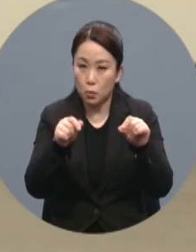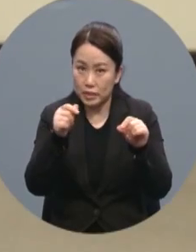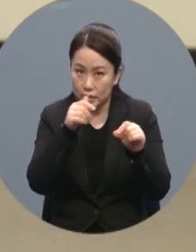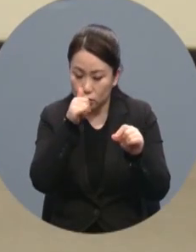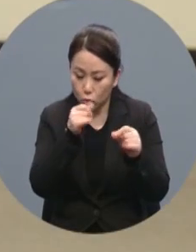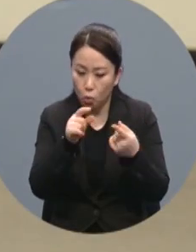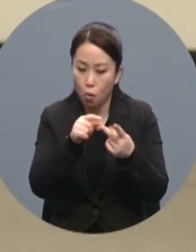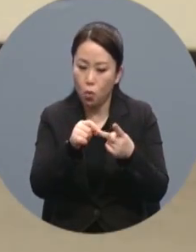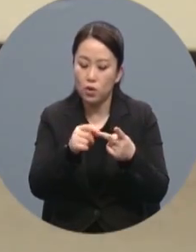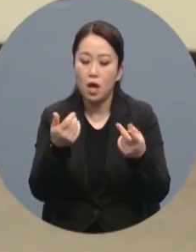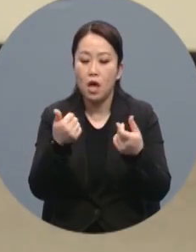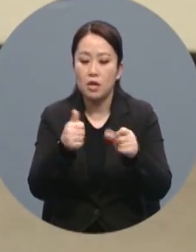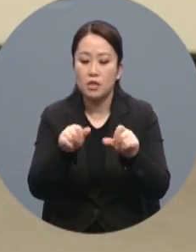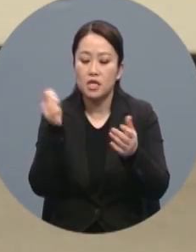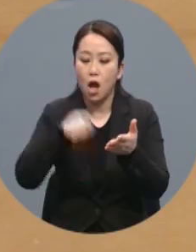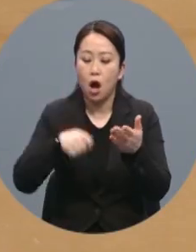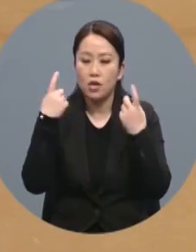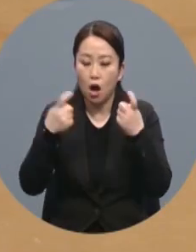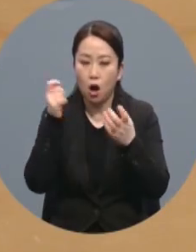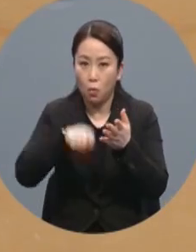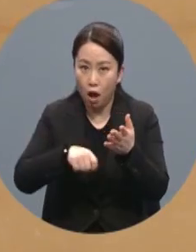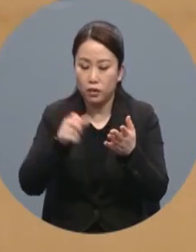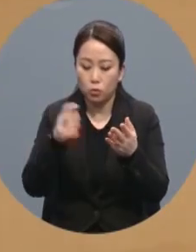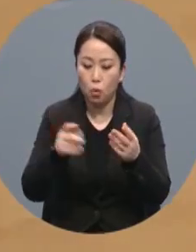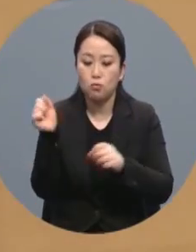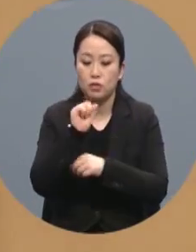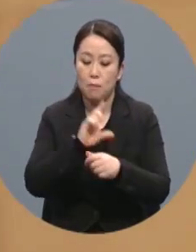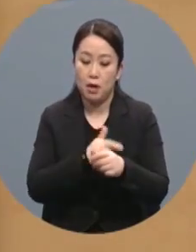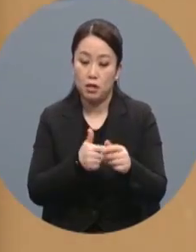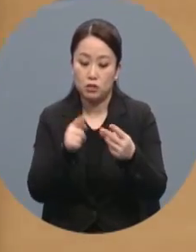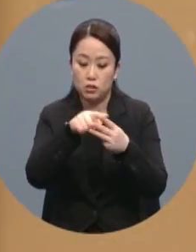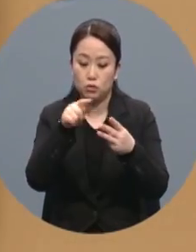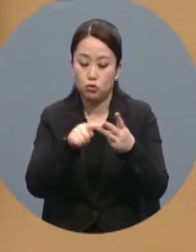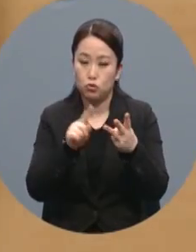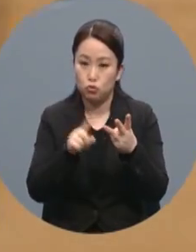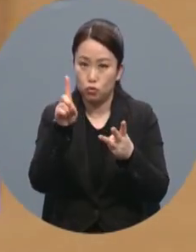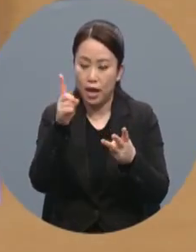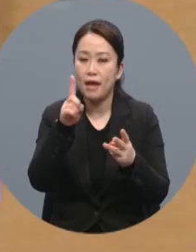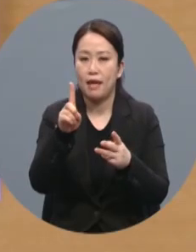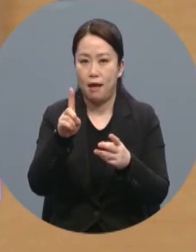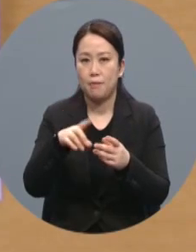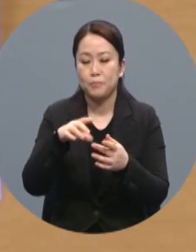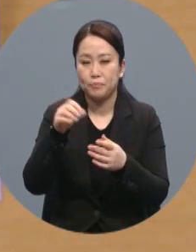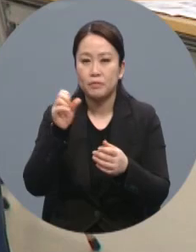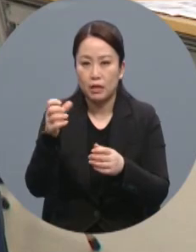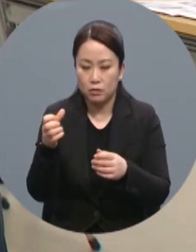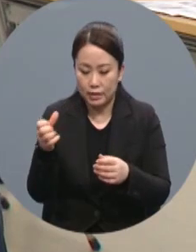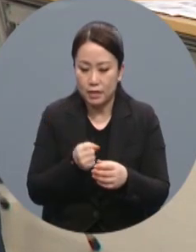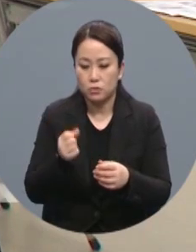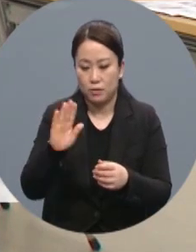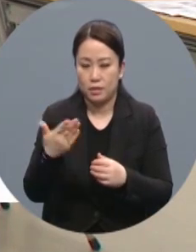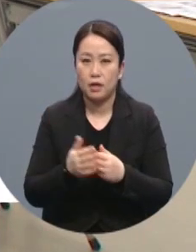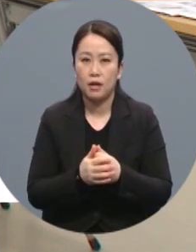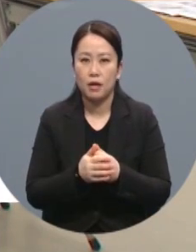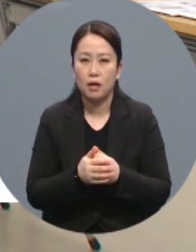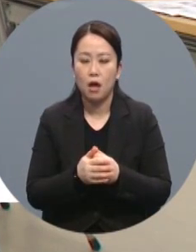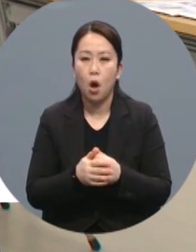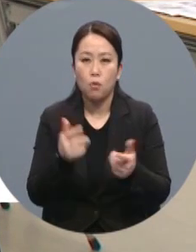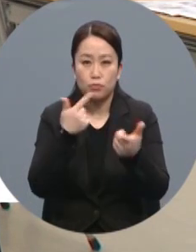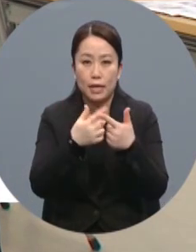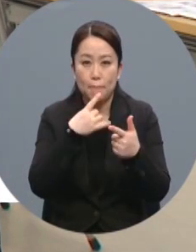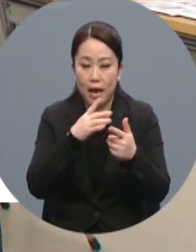여권, 운전면허증 등 신분증을 반드시 지참해야 합니다. 부산뿐만 아니라 서울